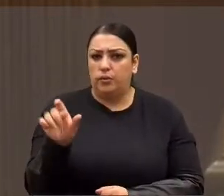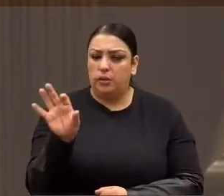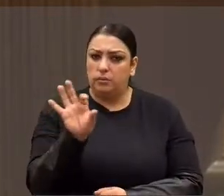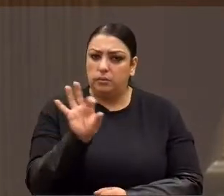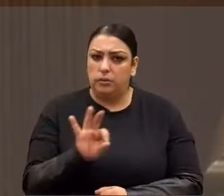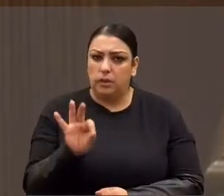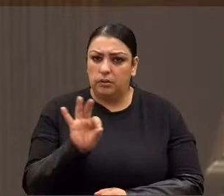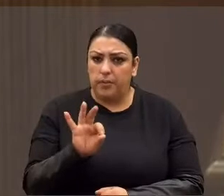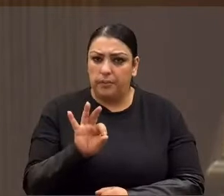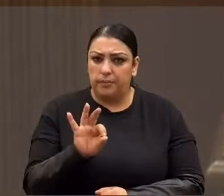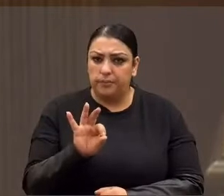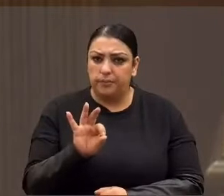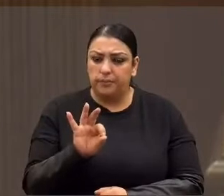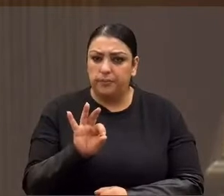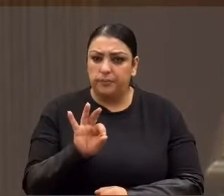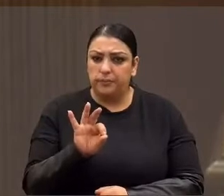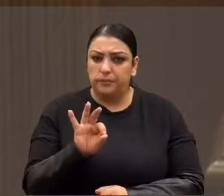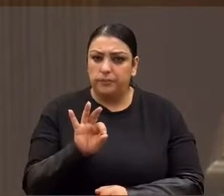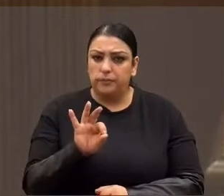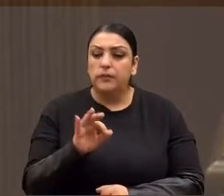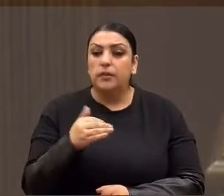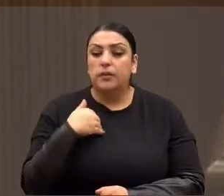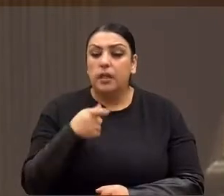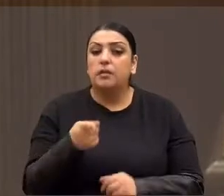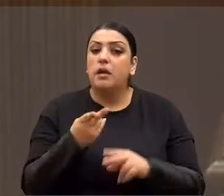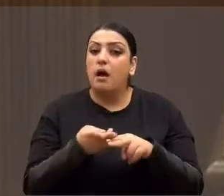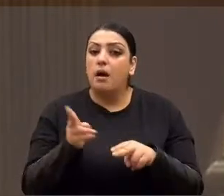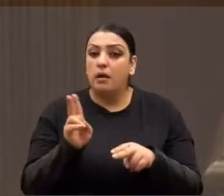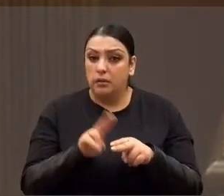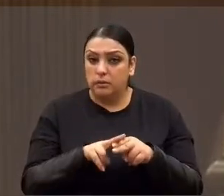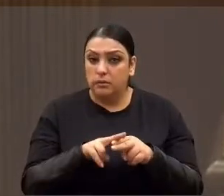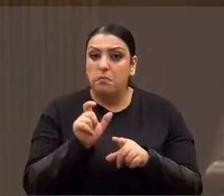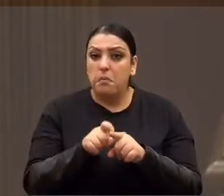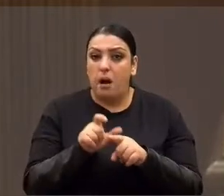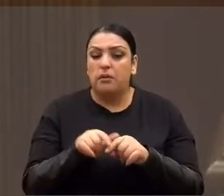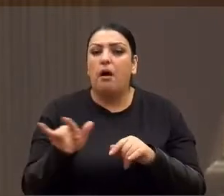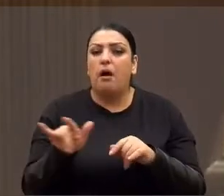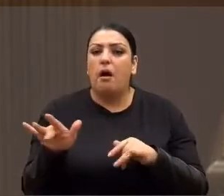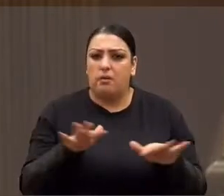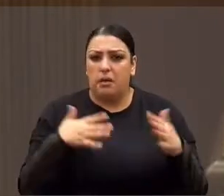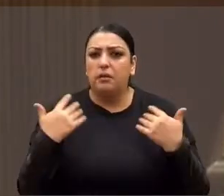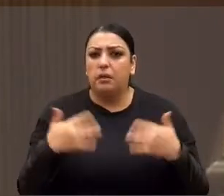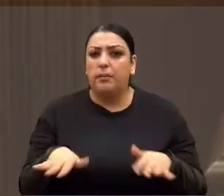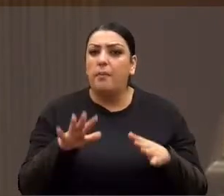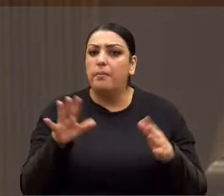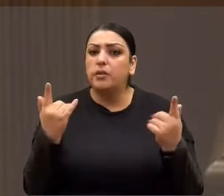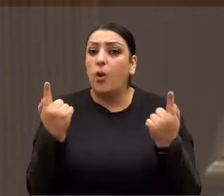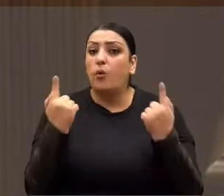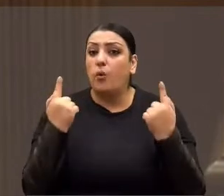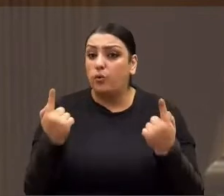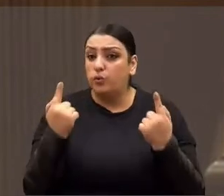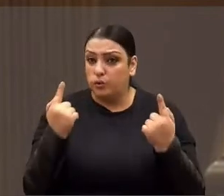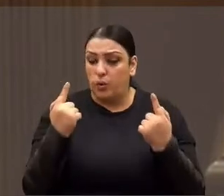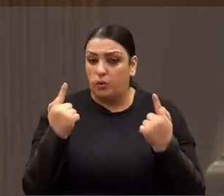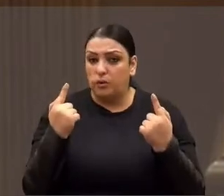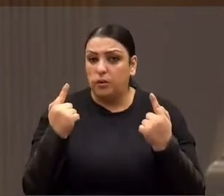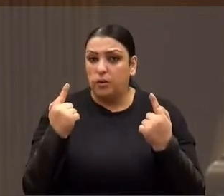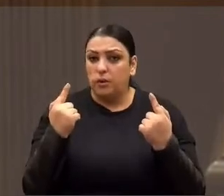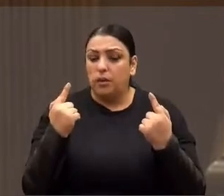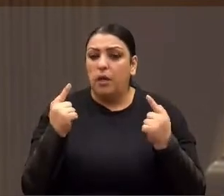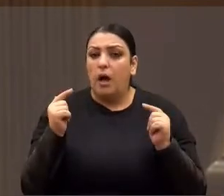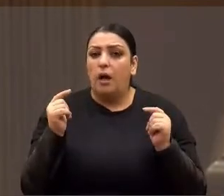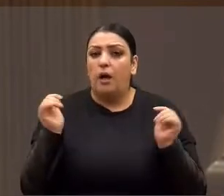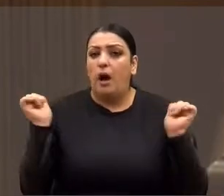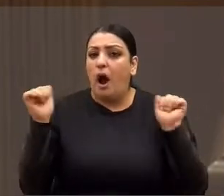նկատմամբ։ Ես այդ բանը արել եմ, շատ տեղերում եմ արել։ Ամենախոշոր հավաքը դա